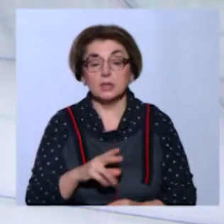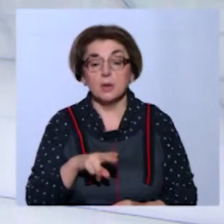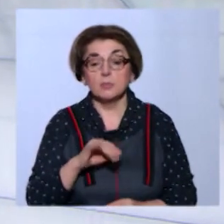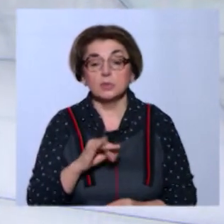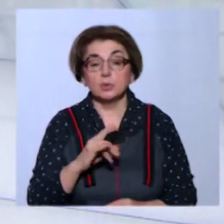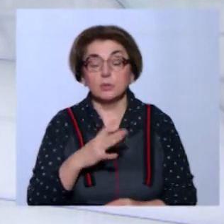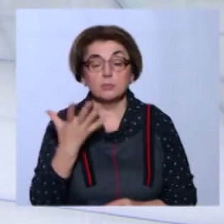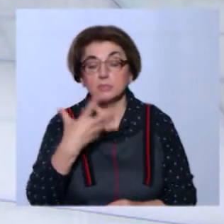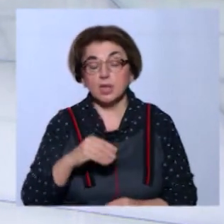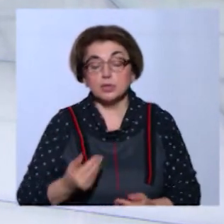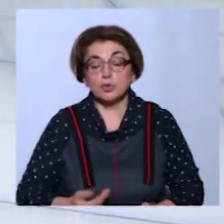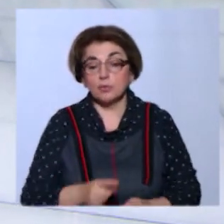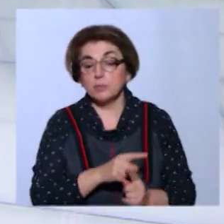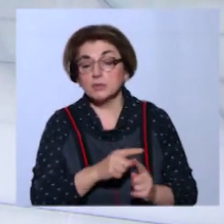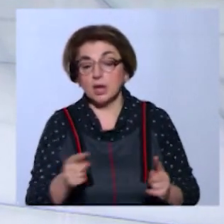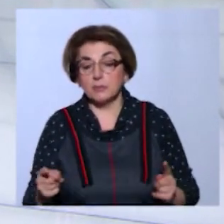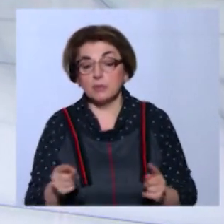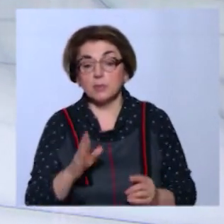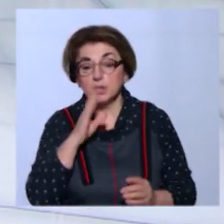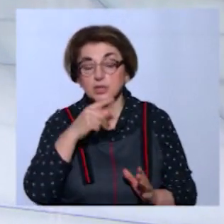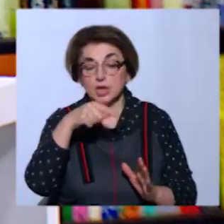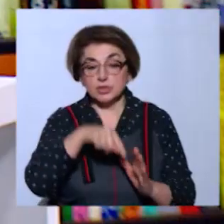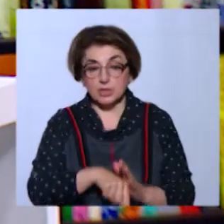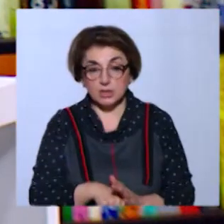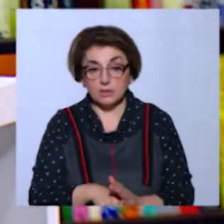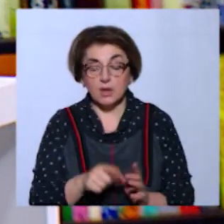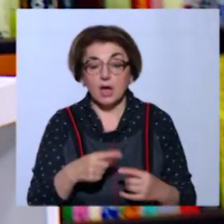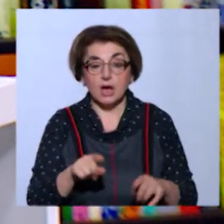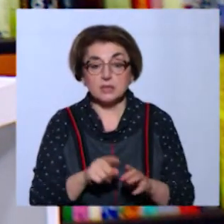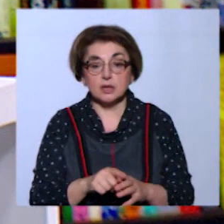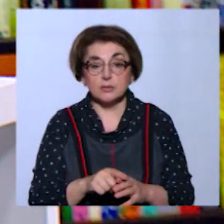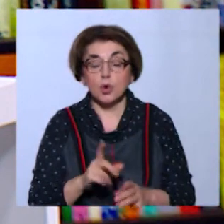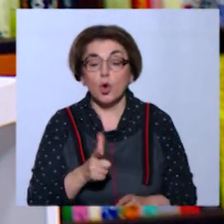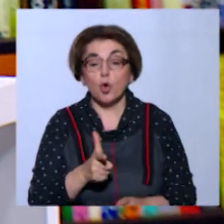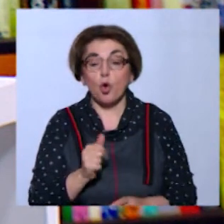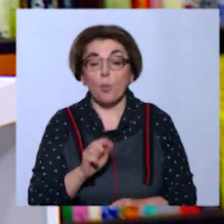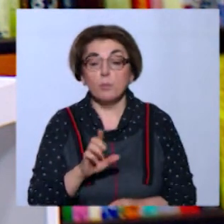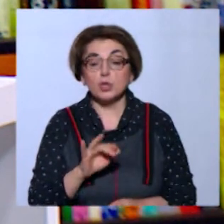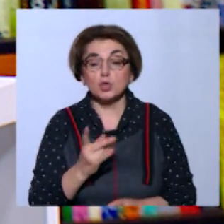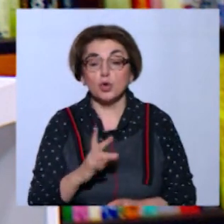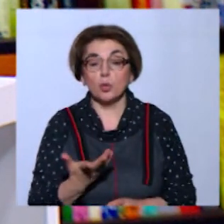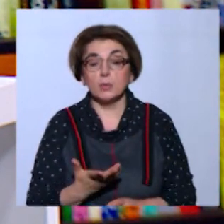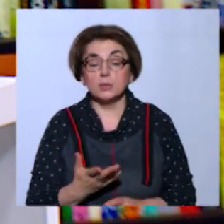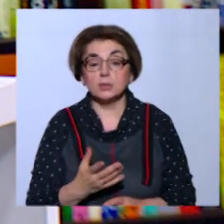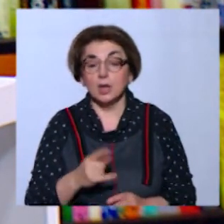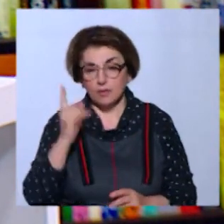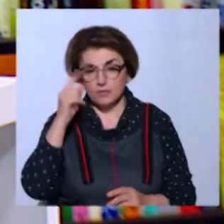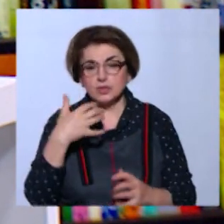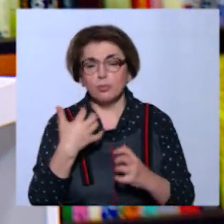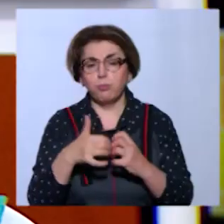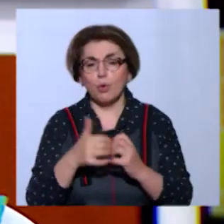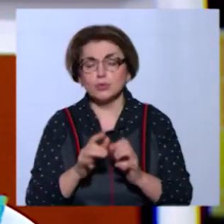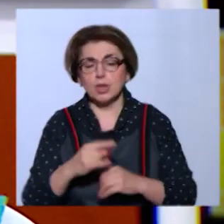რომელიც მთელი ცხოვრების განმავლობაში წყალში არიან, ასევე გომბეშო, რომელიც ბოსტნებში,